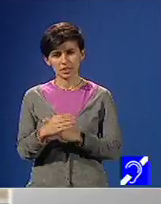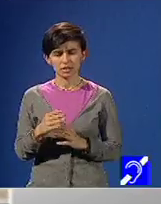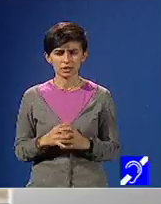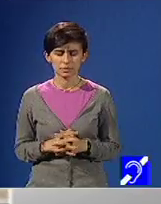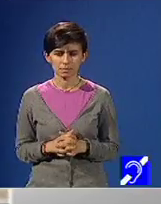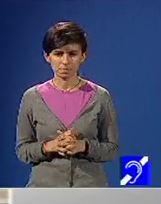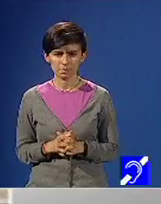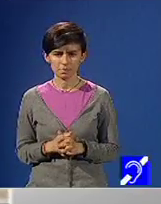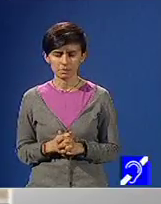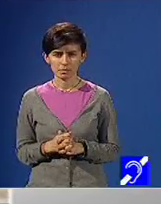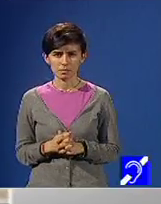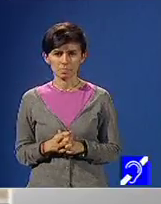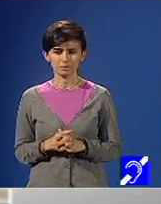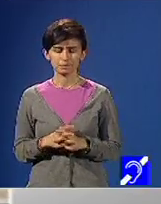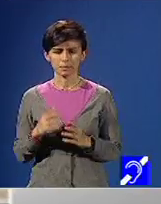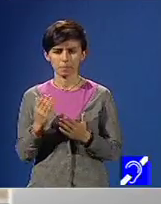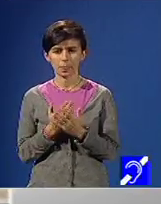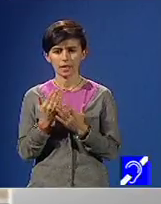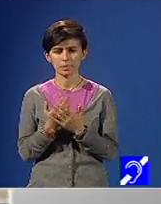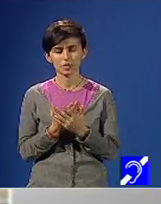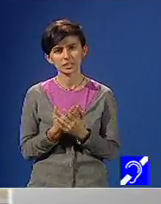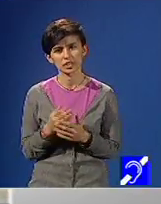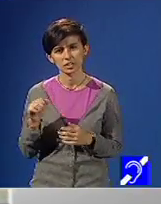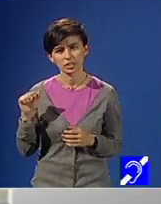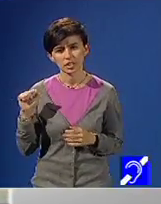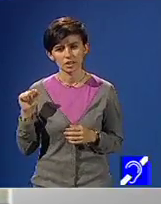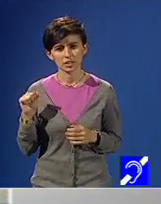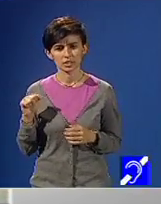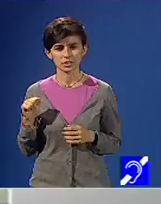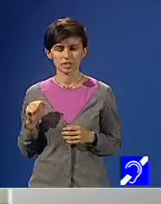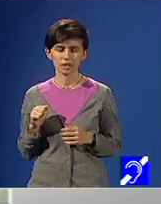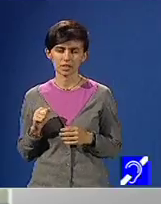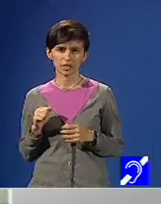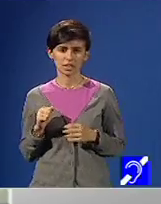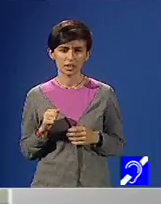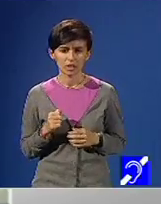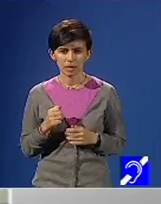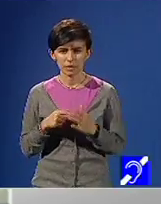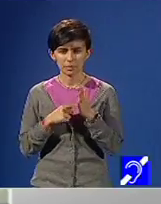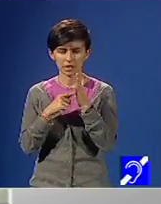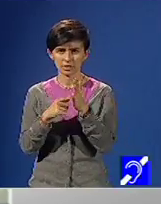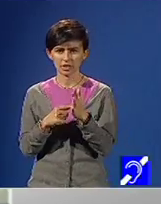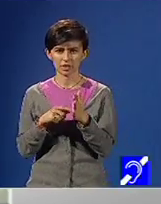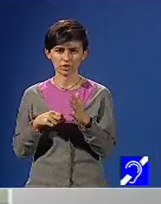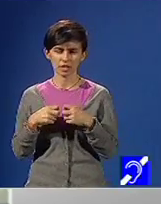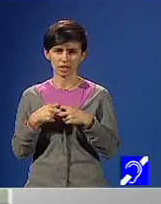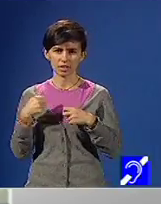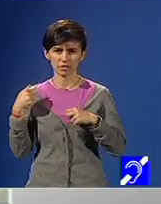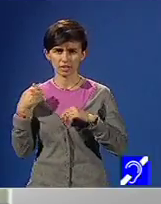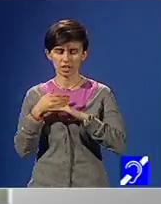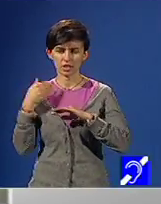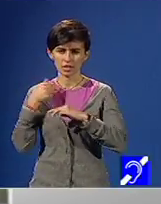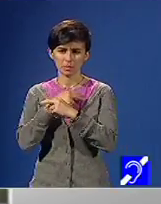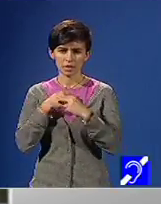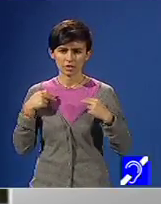povestea doamnei Sally Woodlamont, am prezentat-o la Fără Prejudecăți, o bibliotecară, doamnelor, domnilor, din Anglia, din